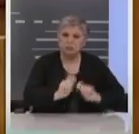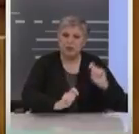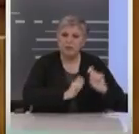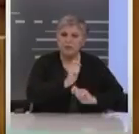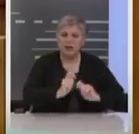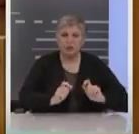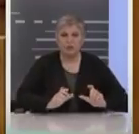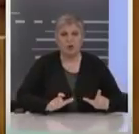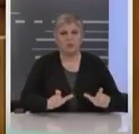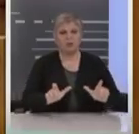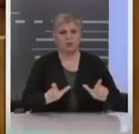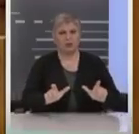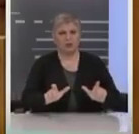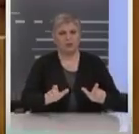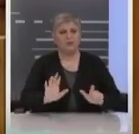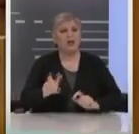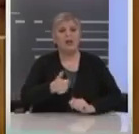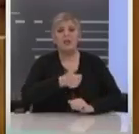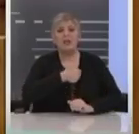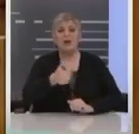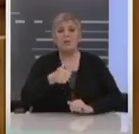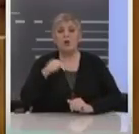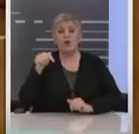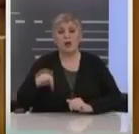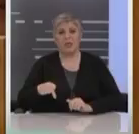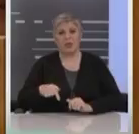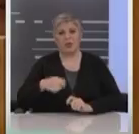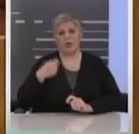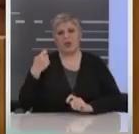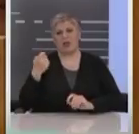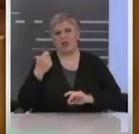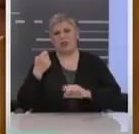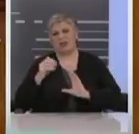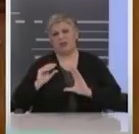Εκτός από τους εθνικούς πόρους και από το νέο ΕΣΠΑ, υλοποιούνται αυτή τη στιγμή